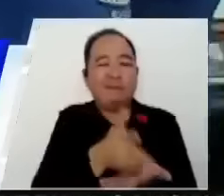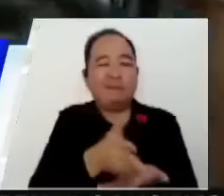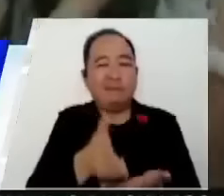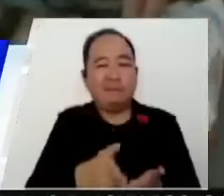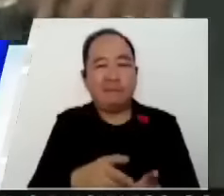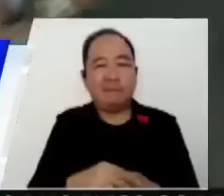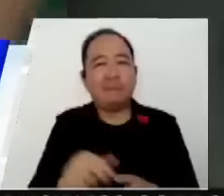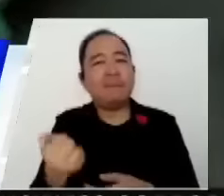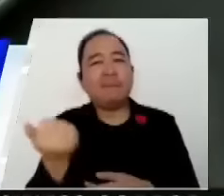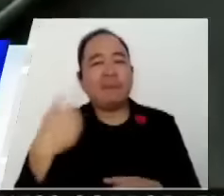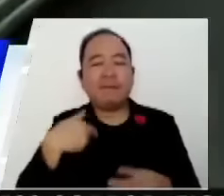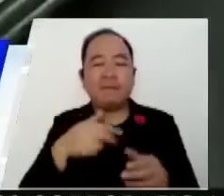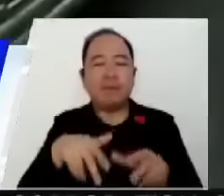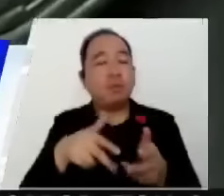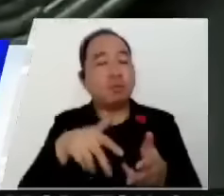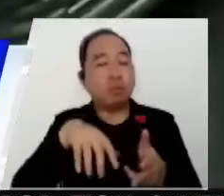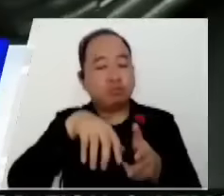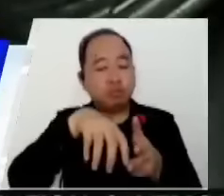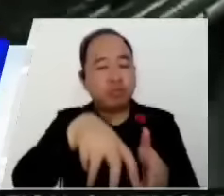pedicab at jeep.